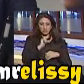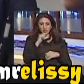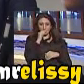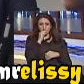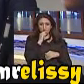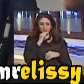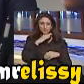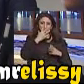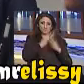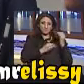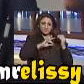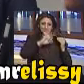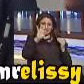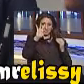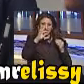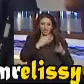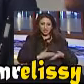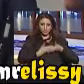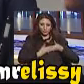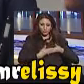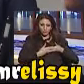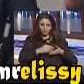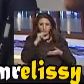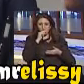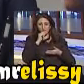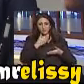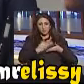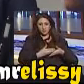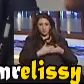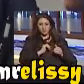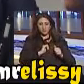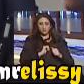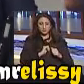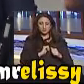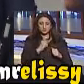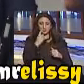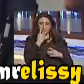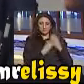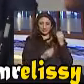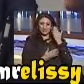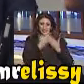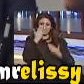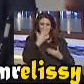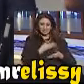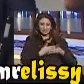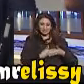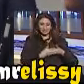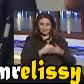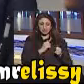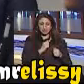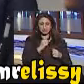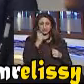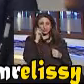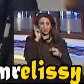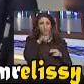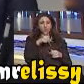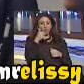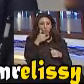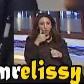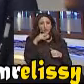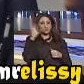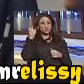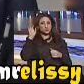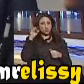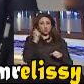عنده بنت صغيرة جدا يدوبك اتولدت من فترة بسيطة جدا. عطية خميس نموذج لكل مصري